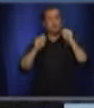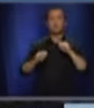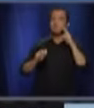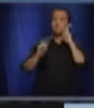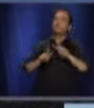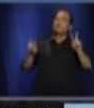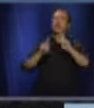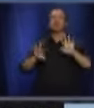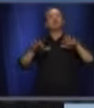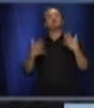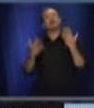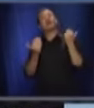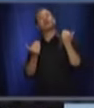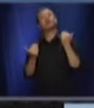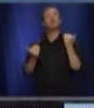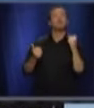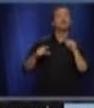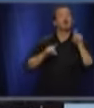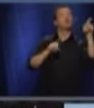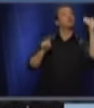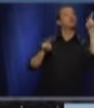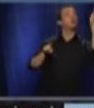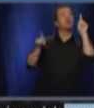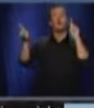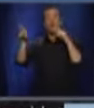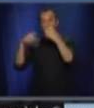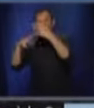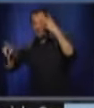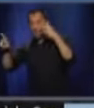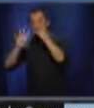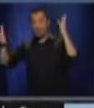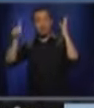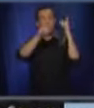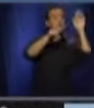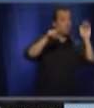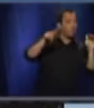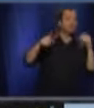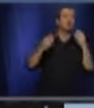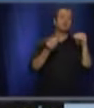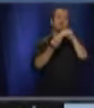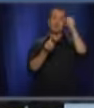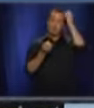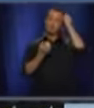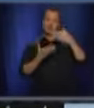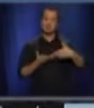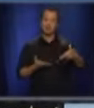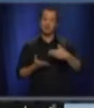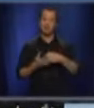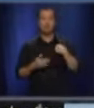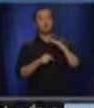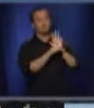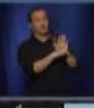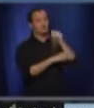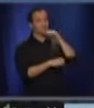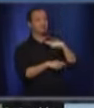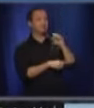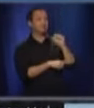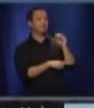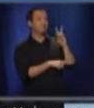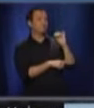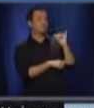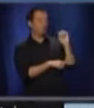centres. Alors, on travaille sur plusieurs initiatives. Puis là, je mets beaucoup de pression sur Mme Savoie parce qu'on y travaille très